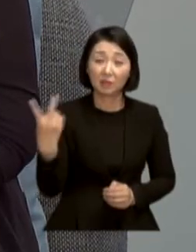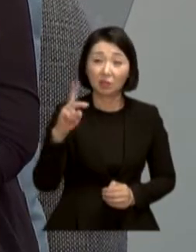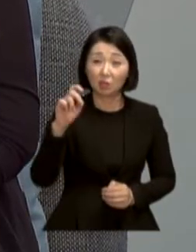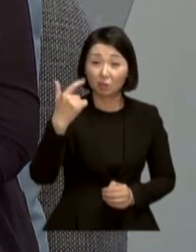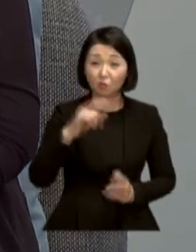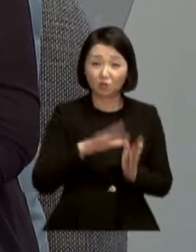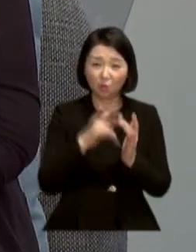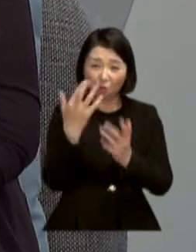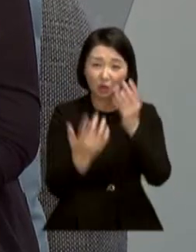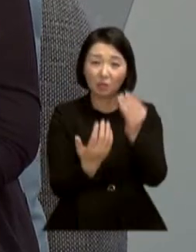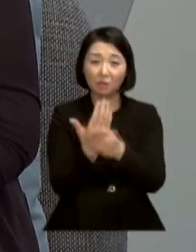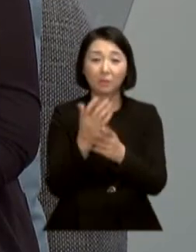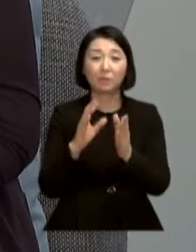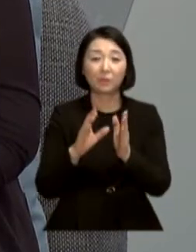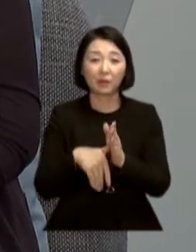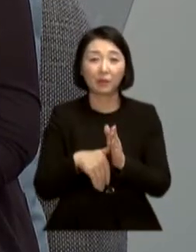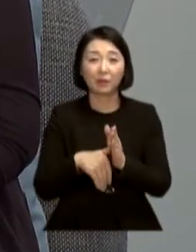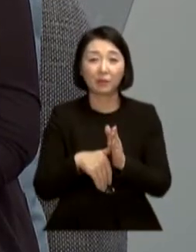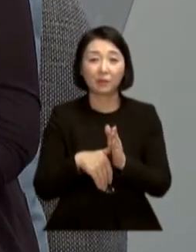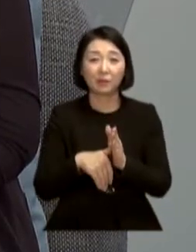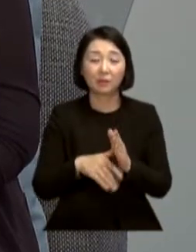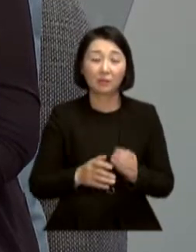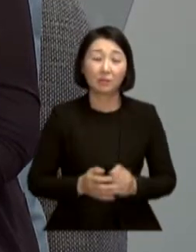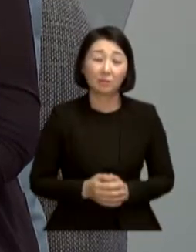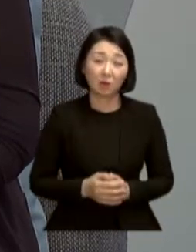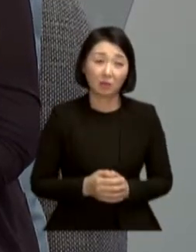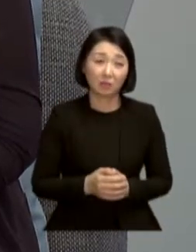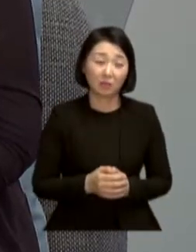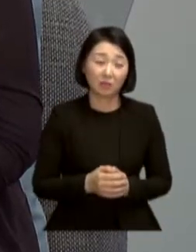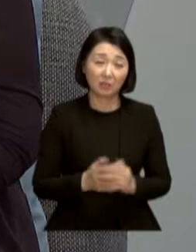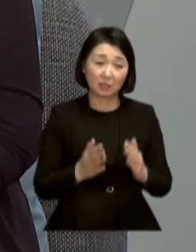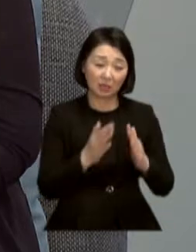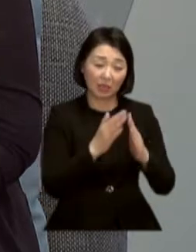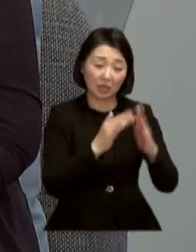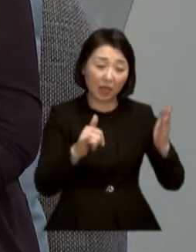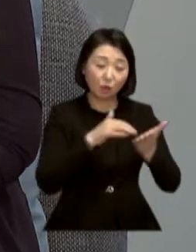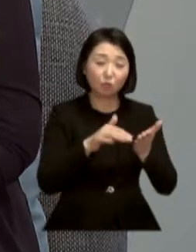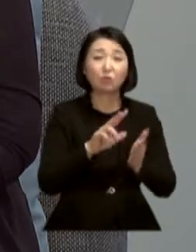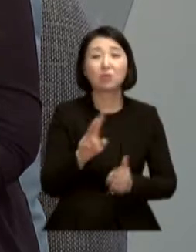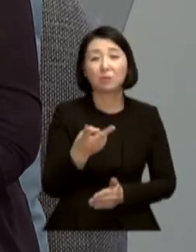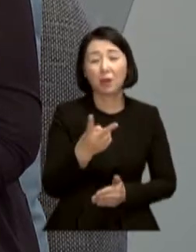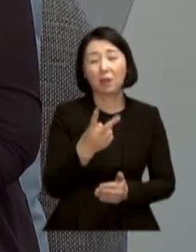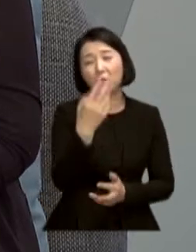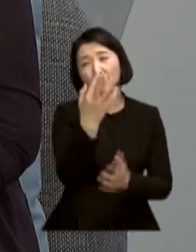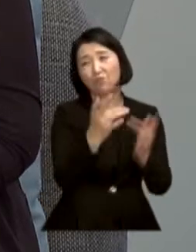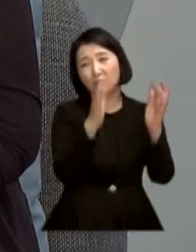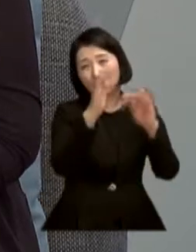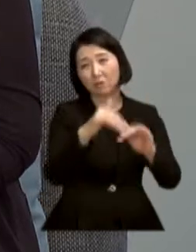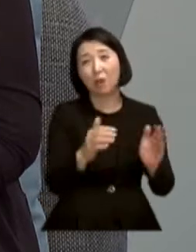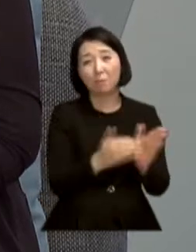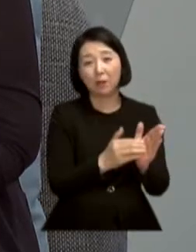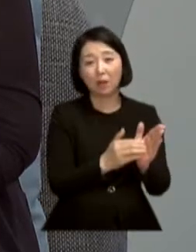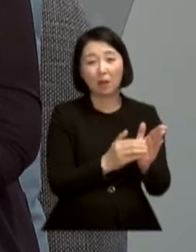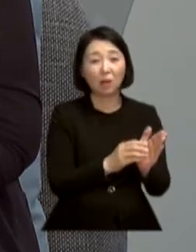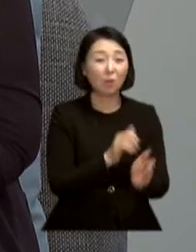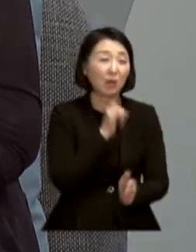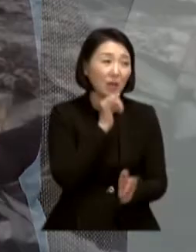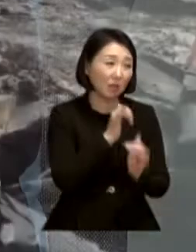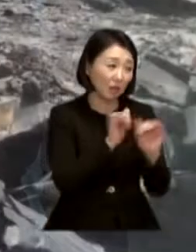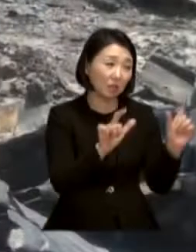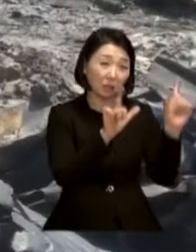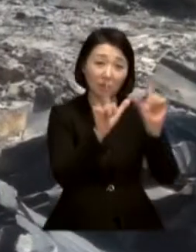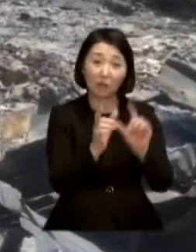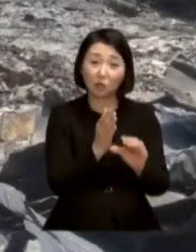2010년 화재가 났을 때 그 200가구 정도가 전소가 되는 사건이 있어서 가뜩이나 이제